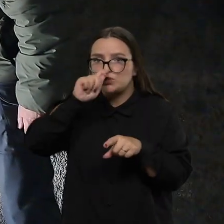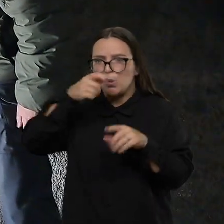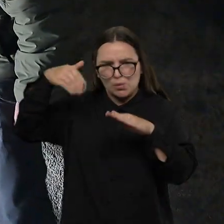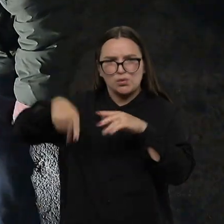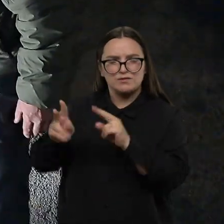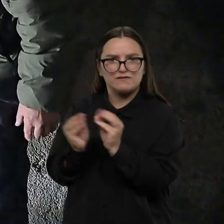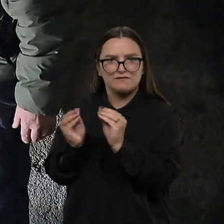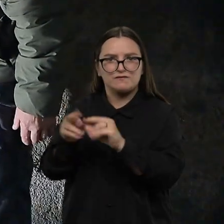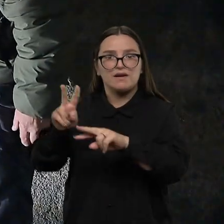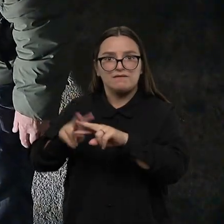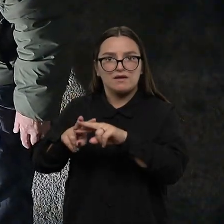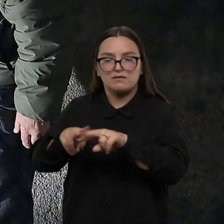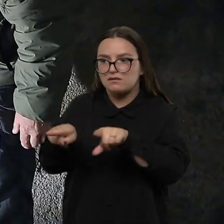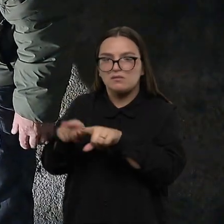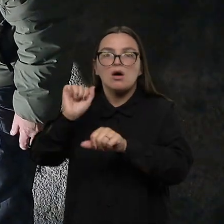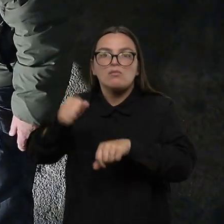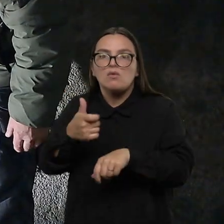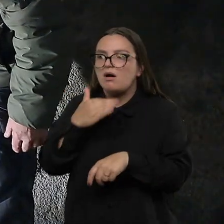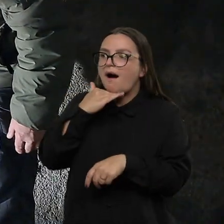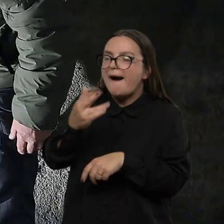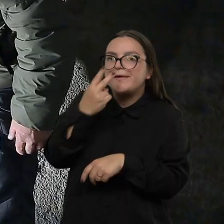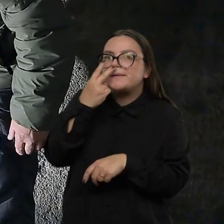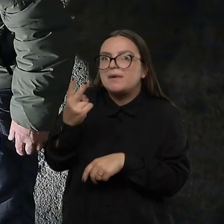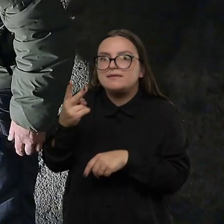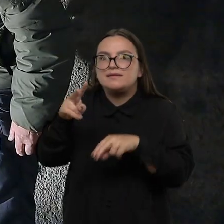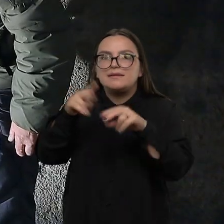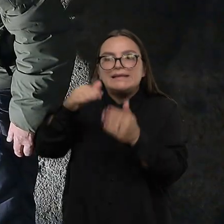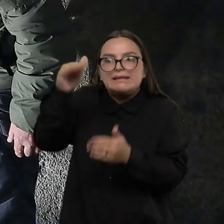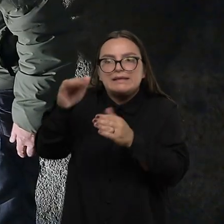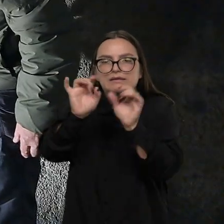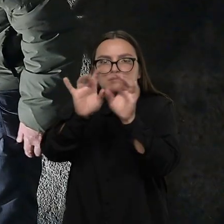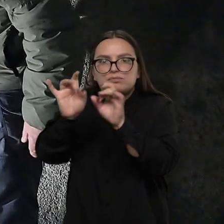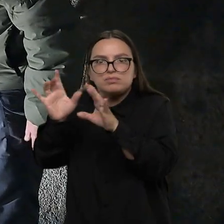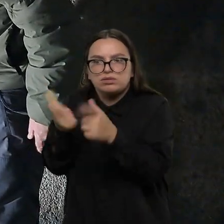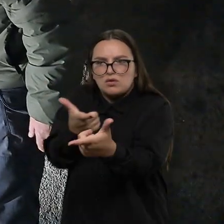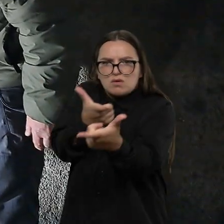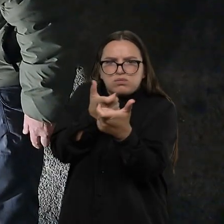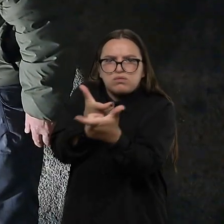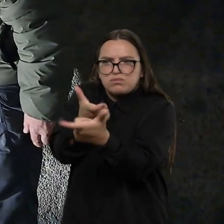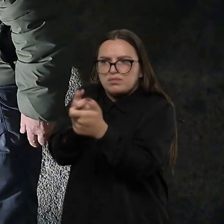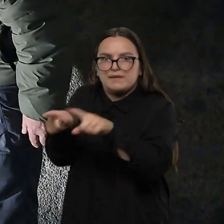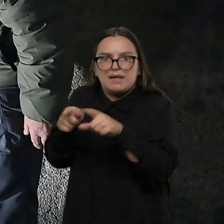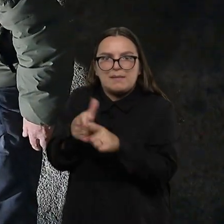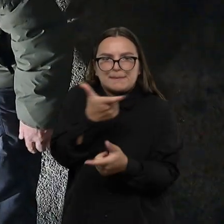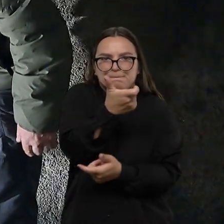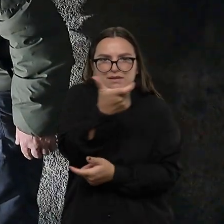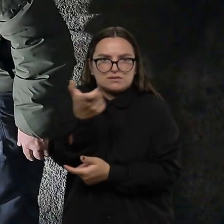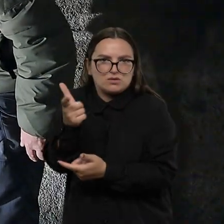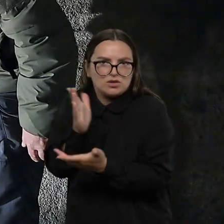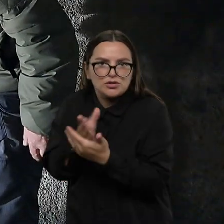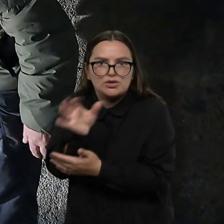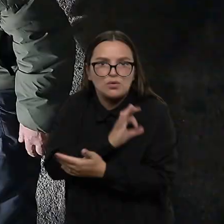žymės areštinės rūsyje. Galima įžiūrėti net keletą skirtingų kalibrų, tai būtų kulkosvaidžio ir